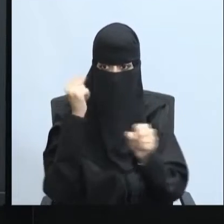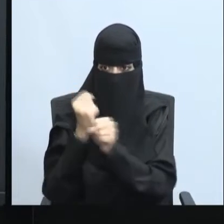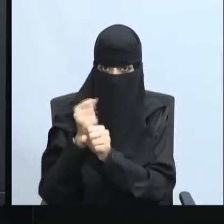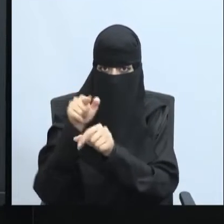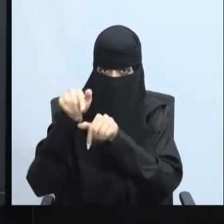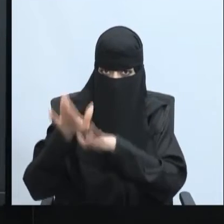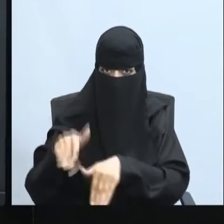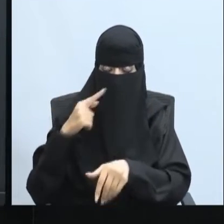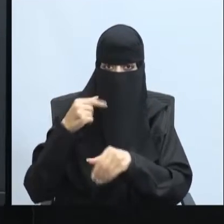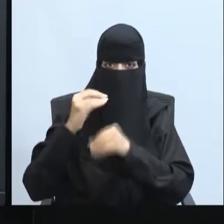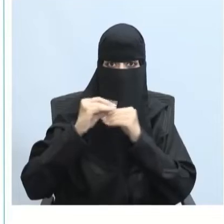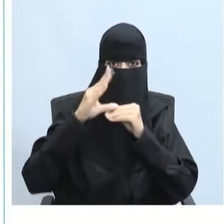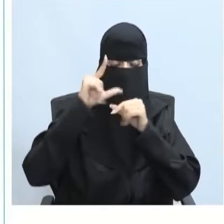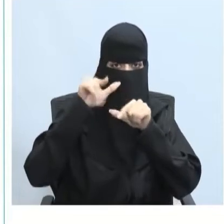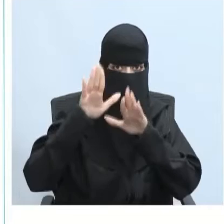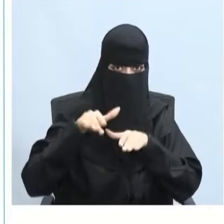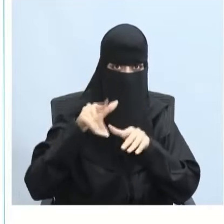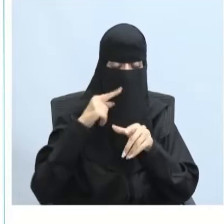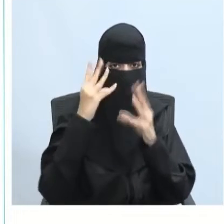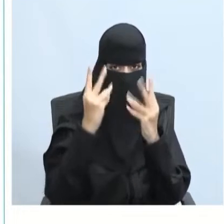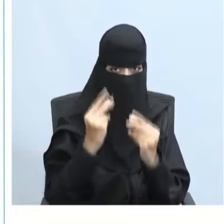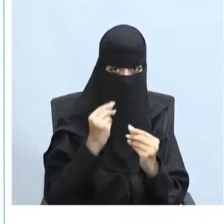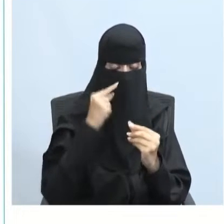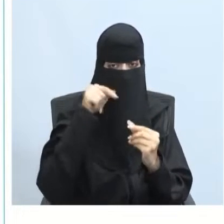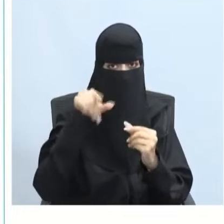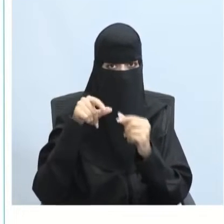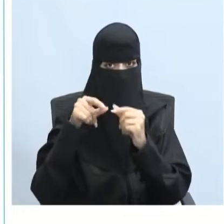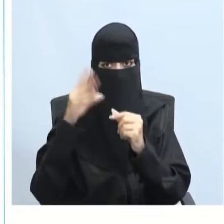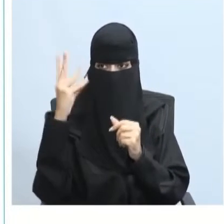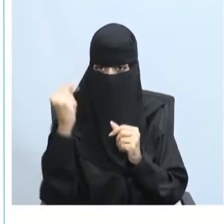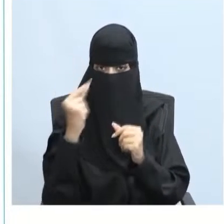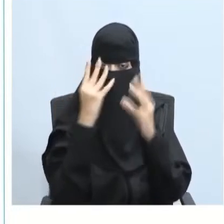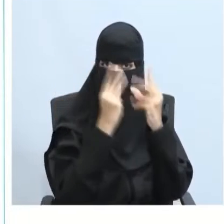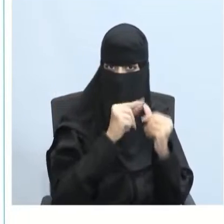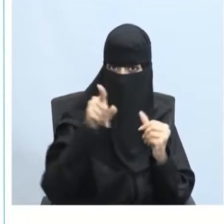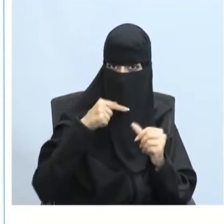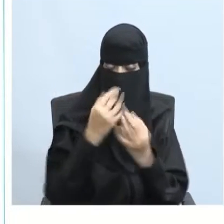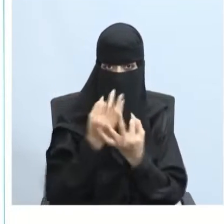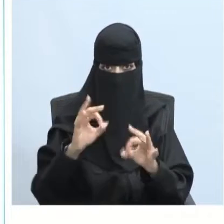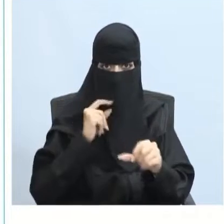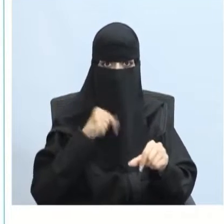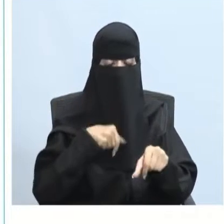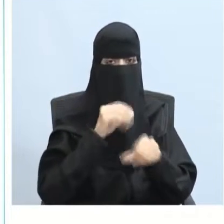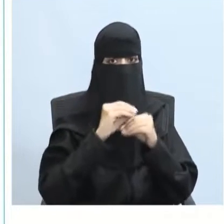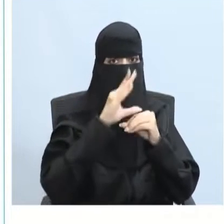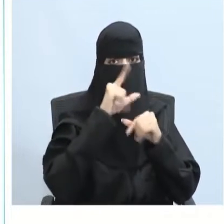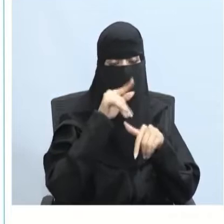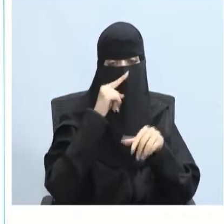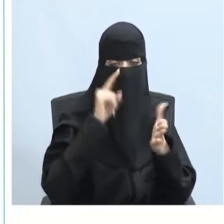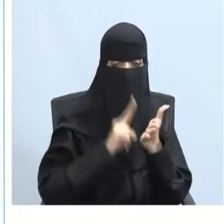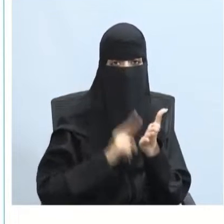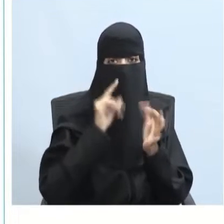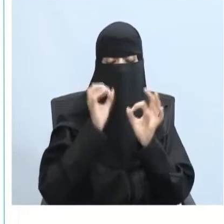ام لا هذه النقاط يجب اخذها بعين الاعتبار في تحديد الموعد